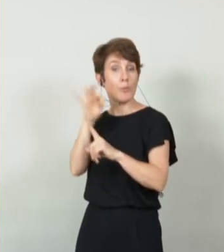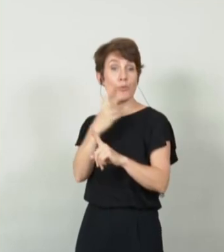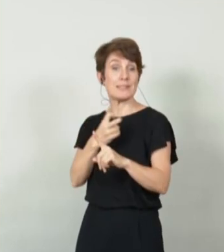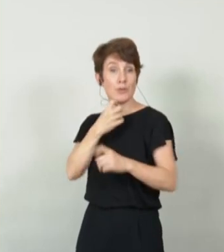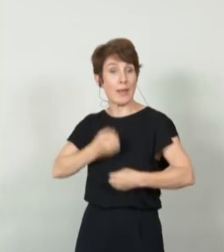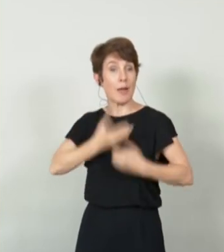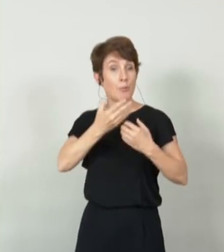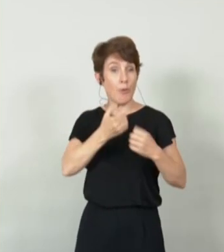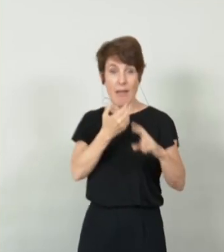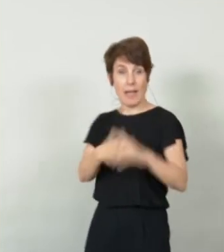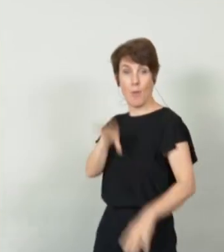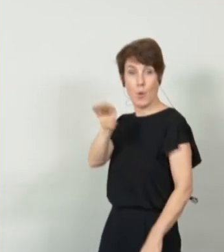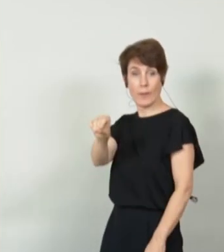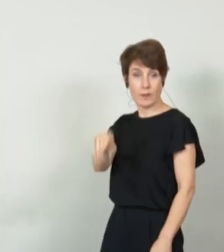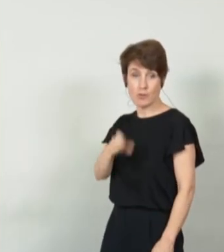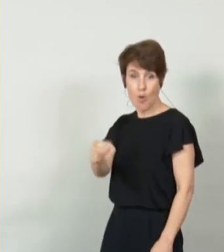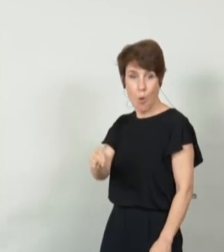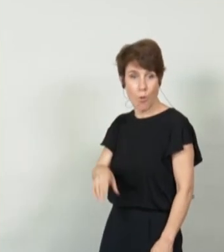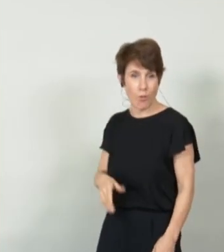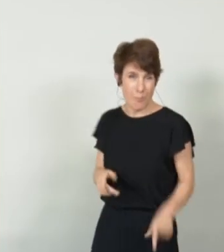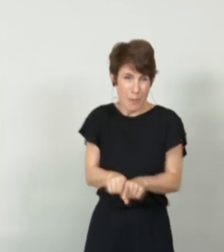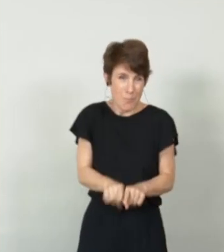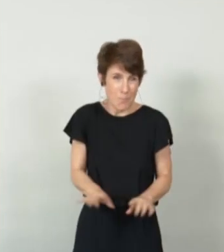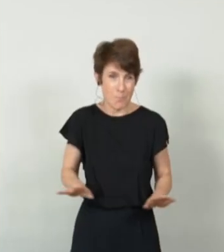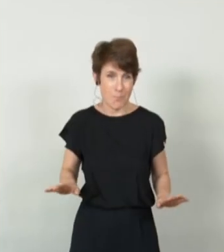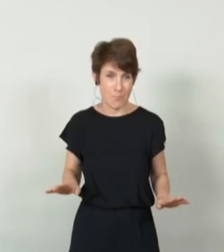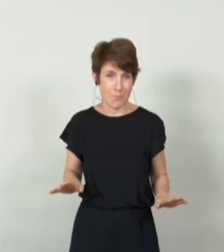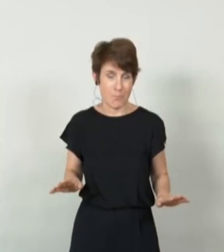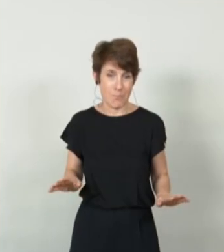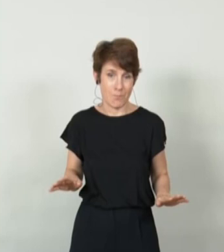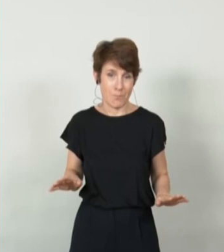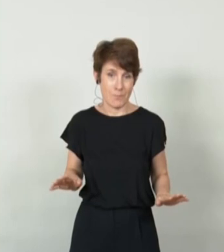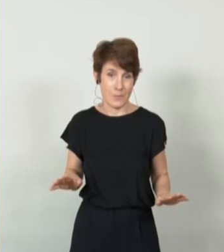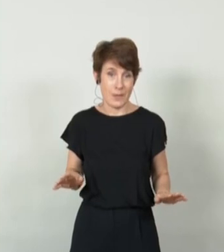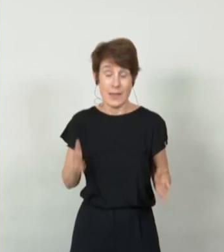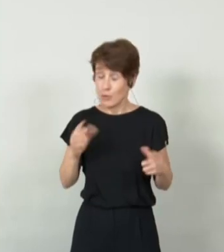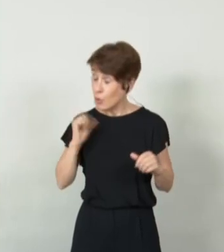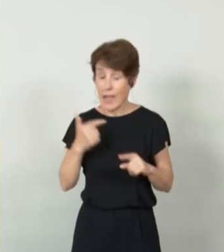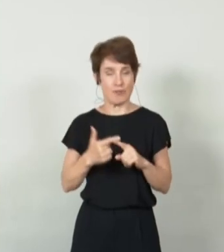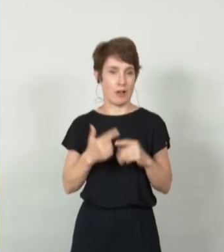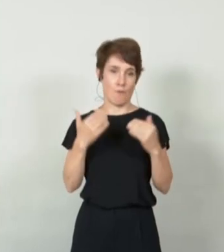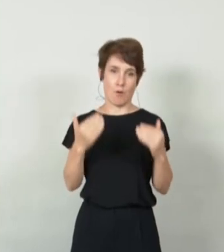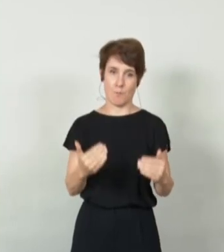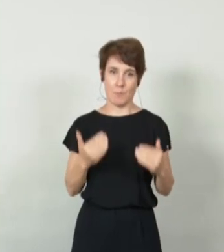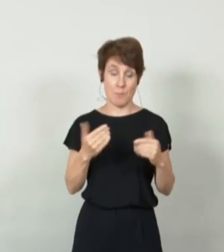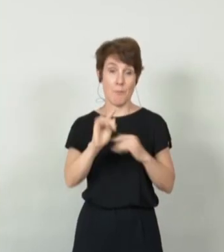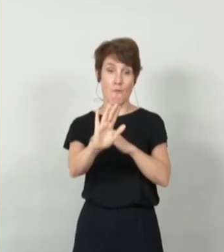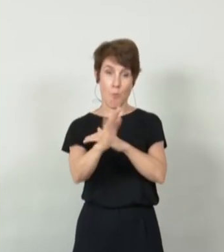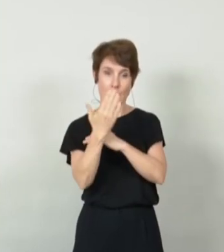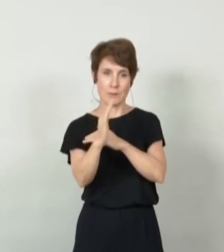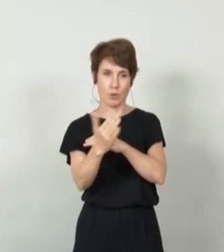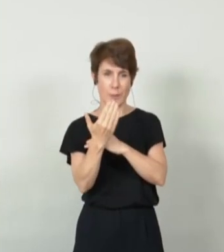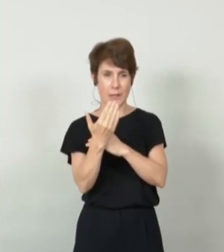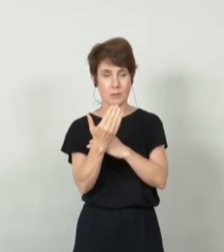ce que je veux souligner ici c'est que comme tout ce que vous présentez de ce type il y a beaucoup d'imodestis